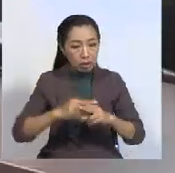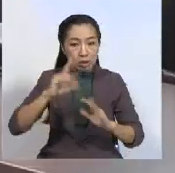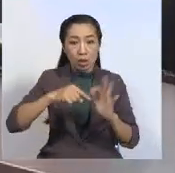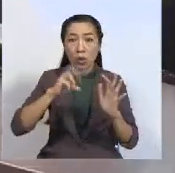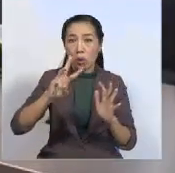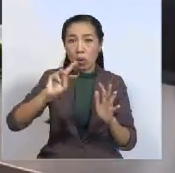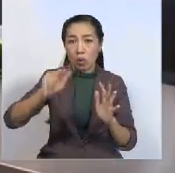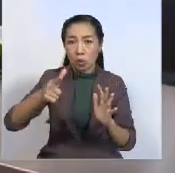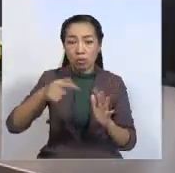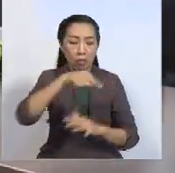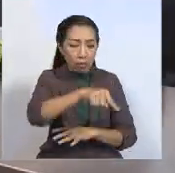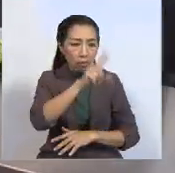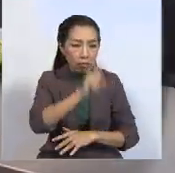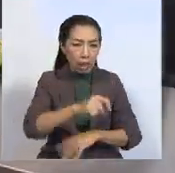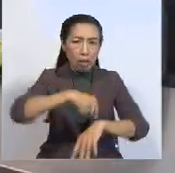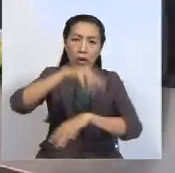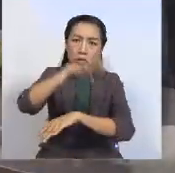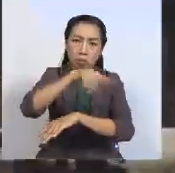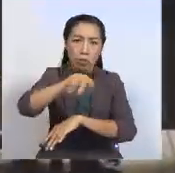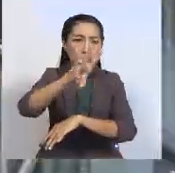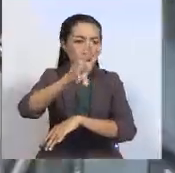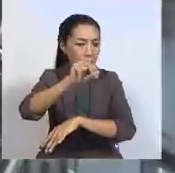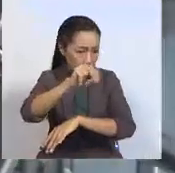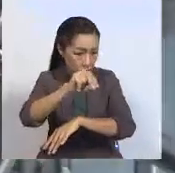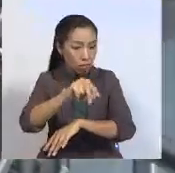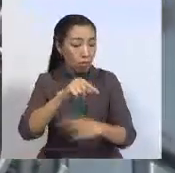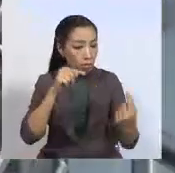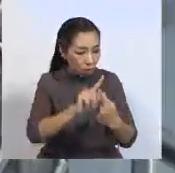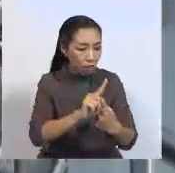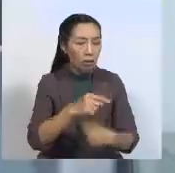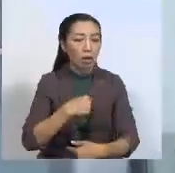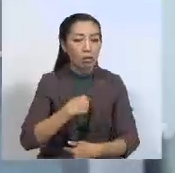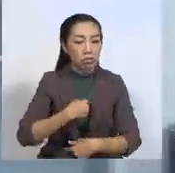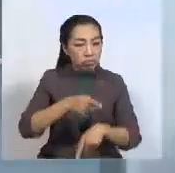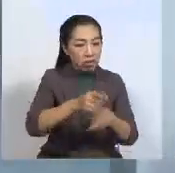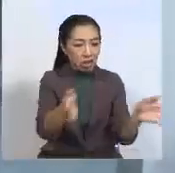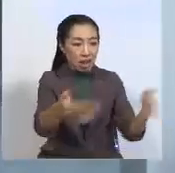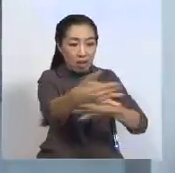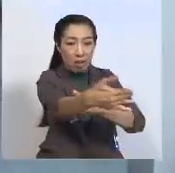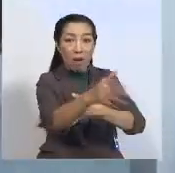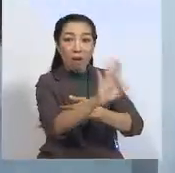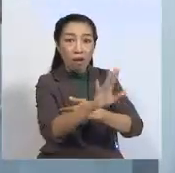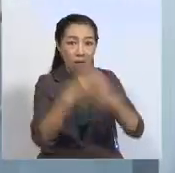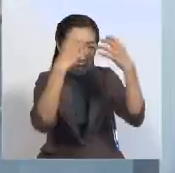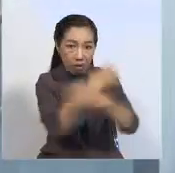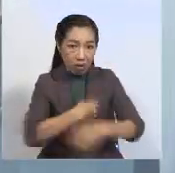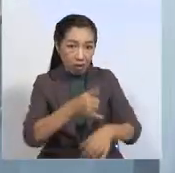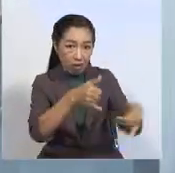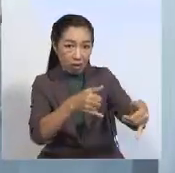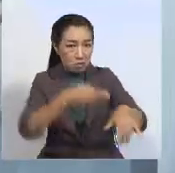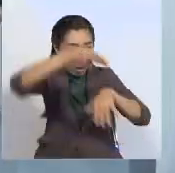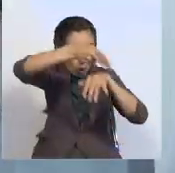า 16:30 นาทีบริเวณส่วนจัดแสดงแพนด้าจากการตรวจสอบกล้องวงจรปิดทราบว่าก่อนเกิดเหตุแพนด้าช่วง